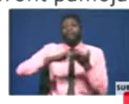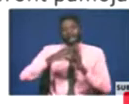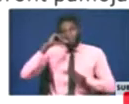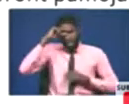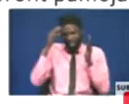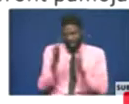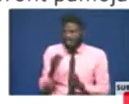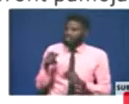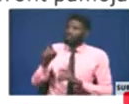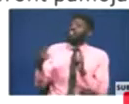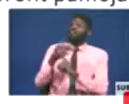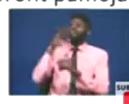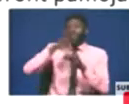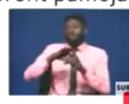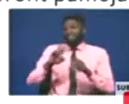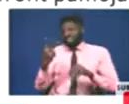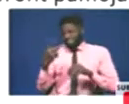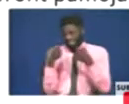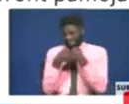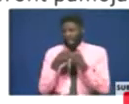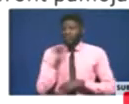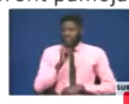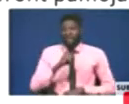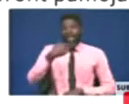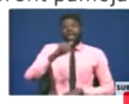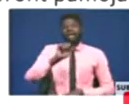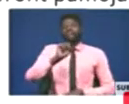wa UDA Hassan Omar Hassan Sarai alipata kura